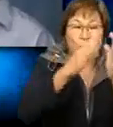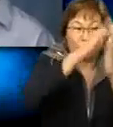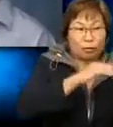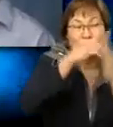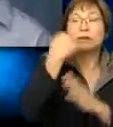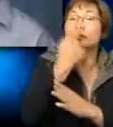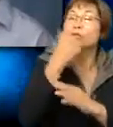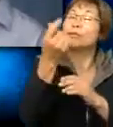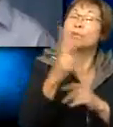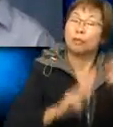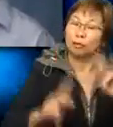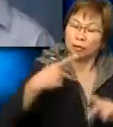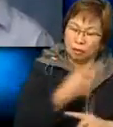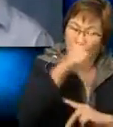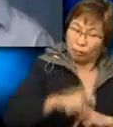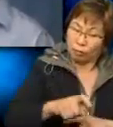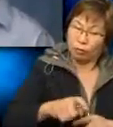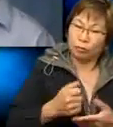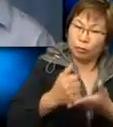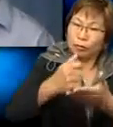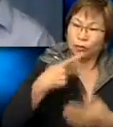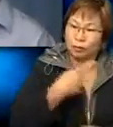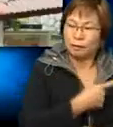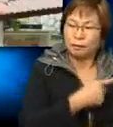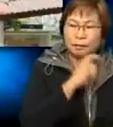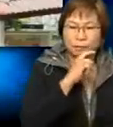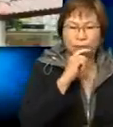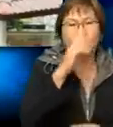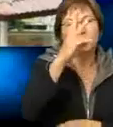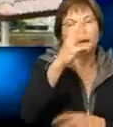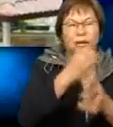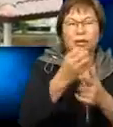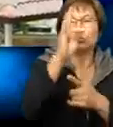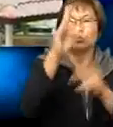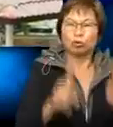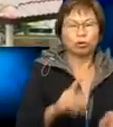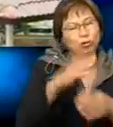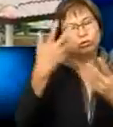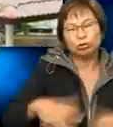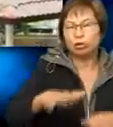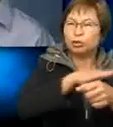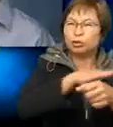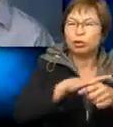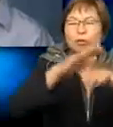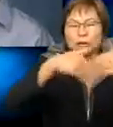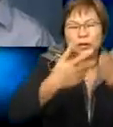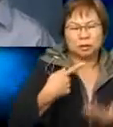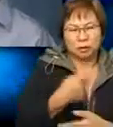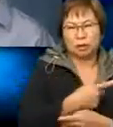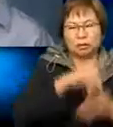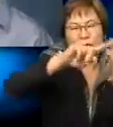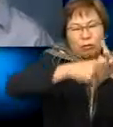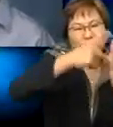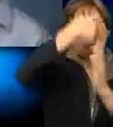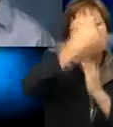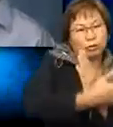mural, berapa orang yang kita perlukan untuk membantu kita? 6 dan 7 orang dah cukup dah. Macam mana kita